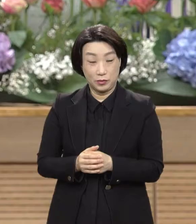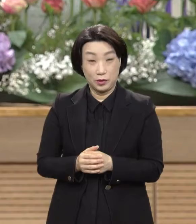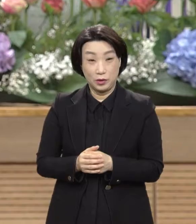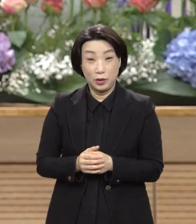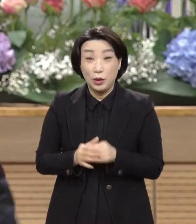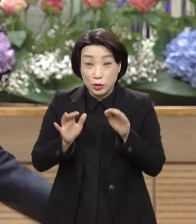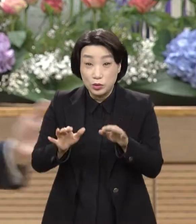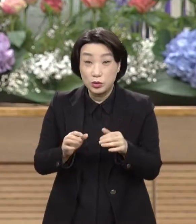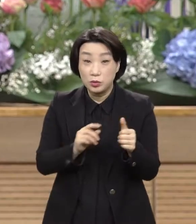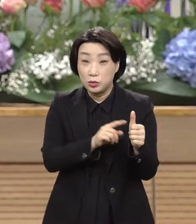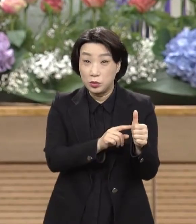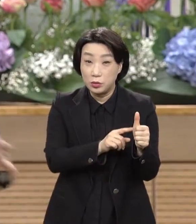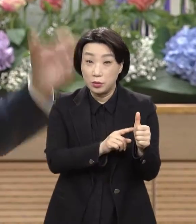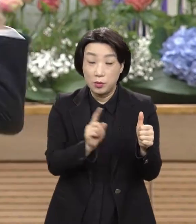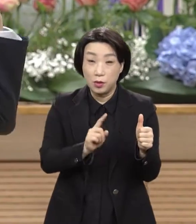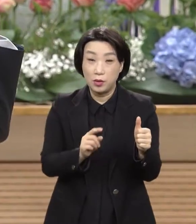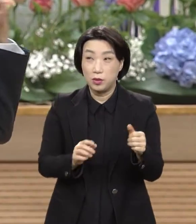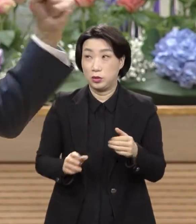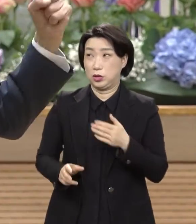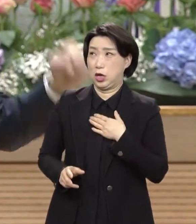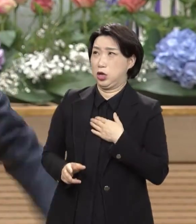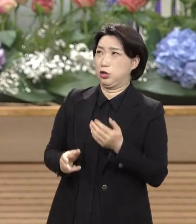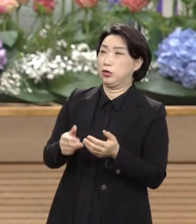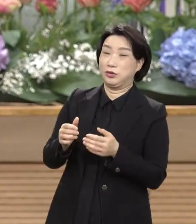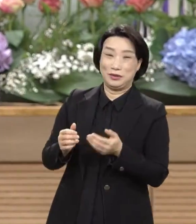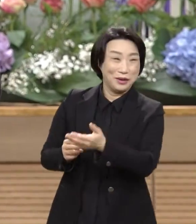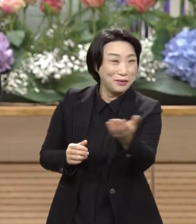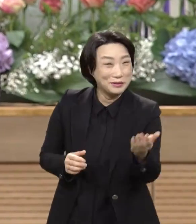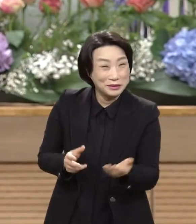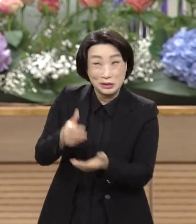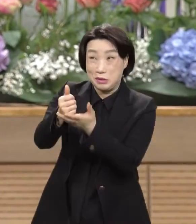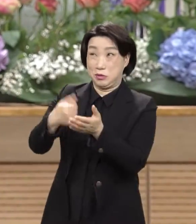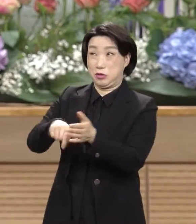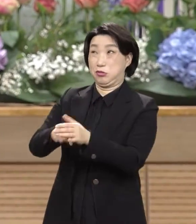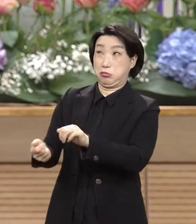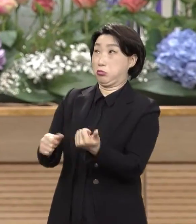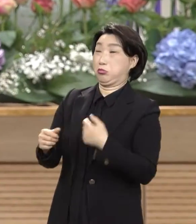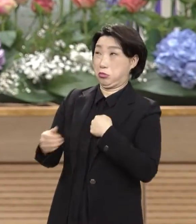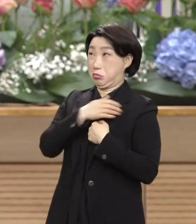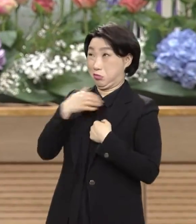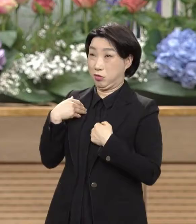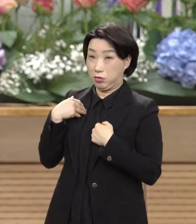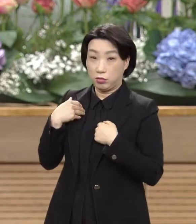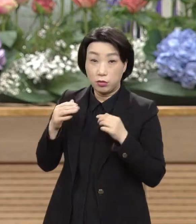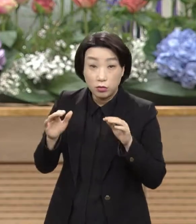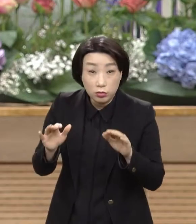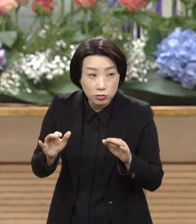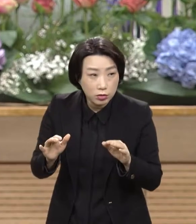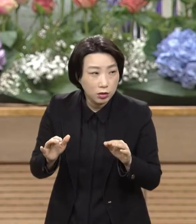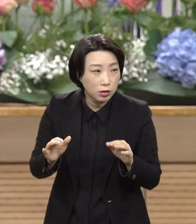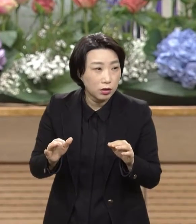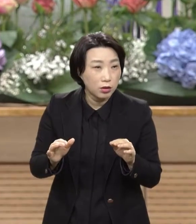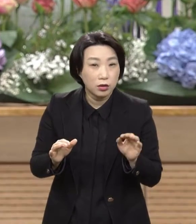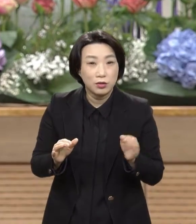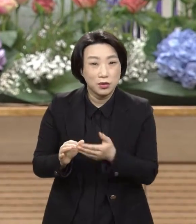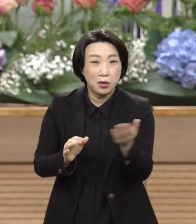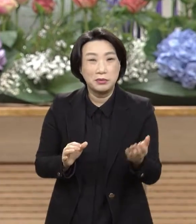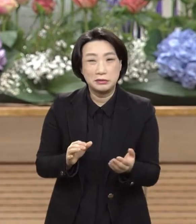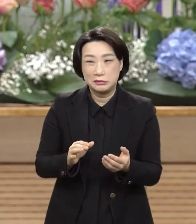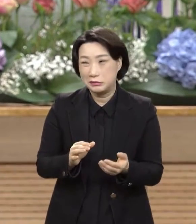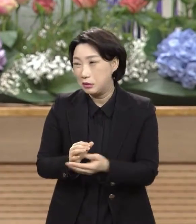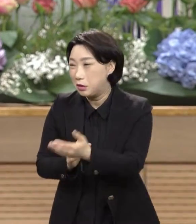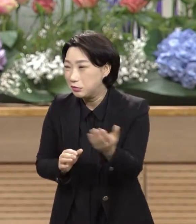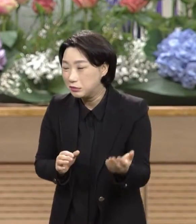지금도 내가 주를 위해 죽을 수 있지 근데 마치 경제적